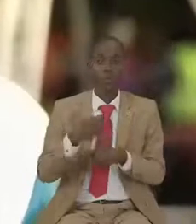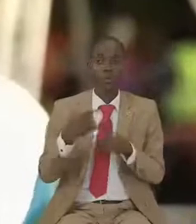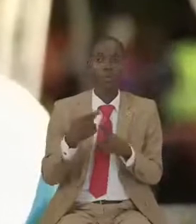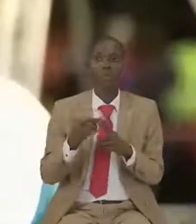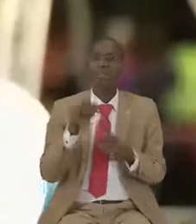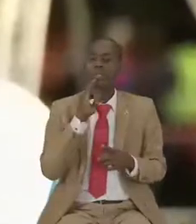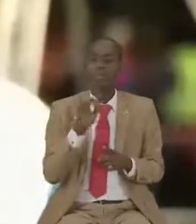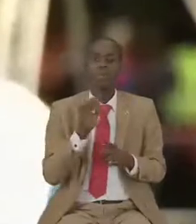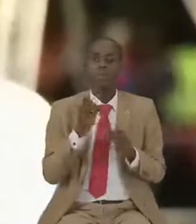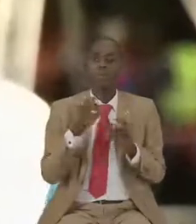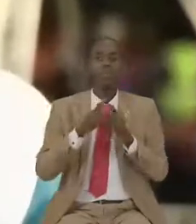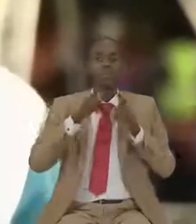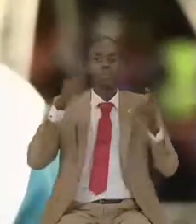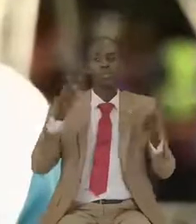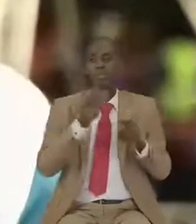écrivez de bonne adresse.